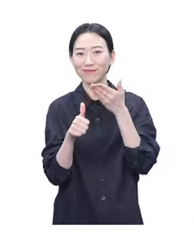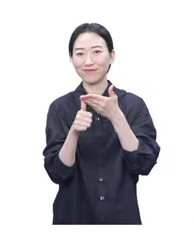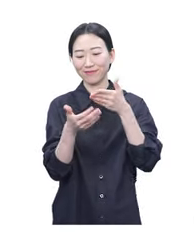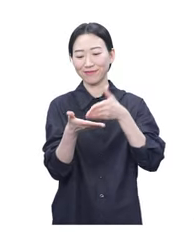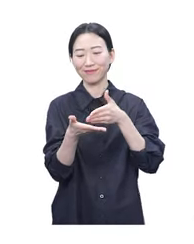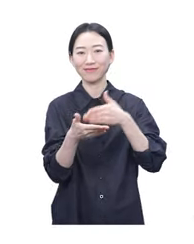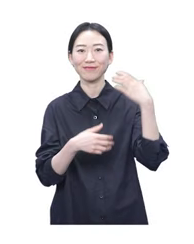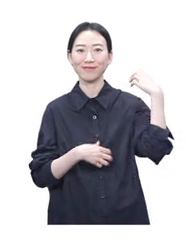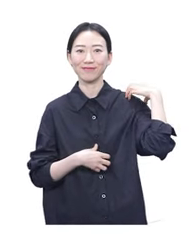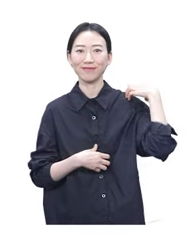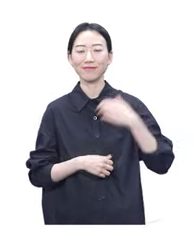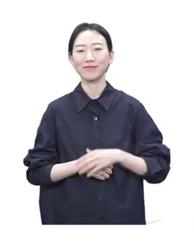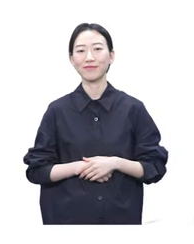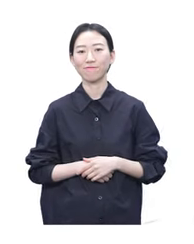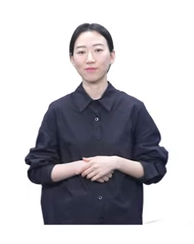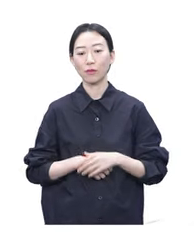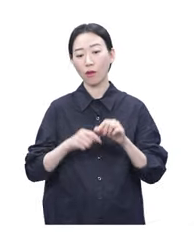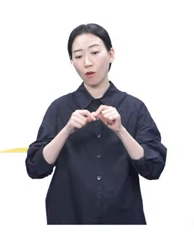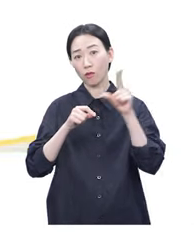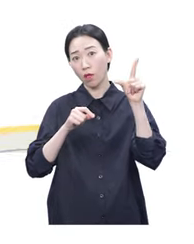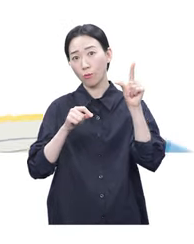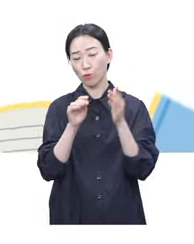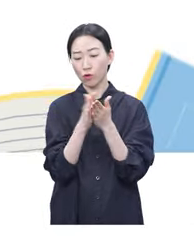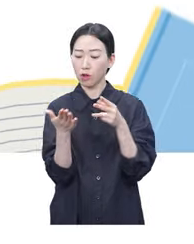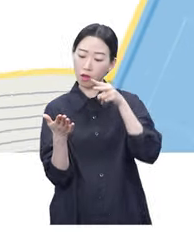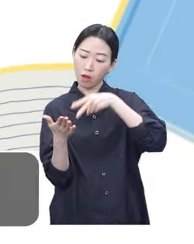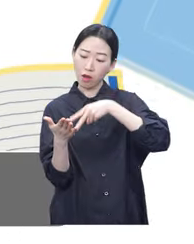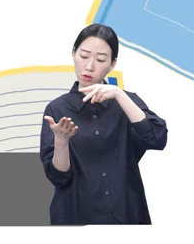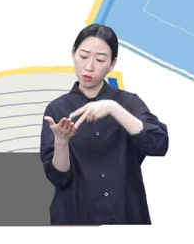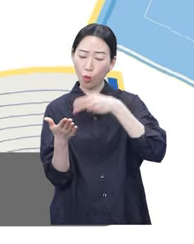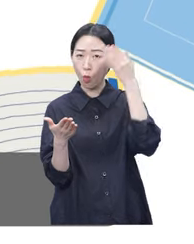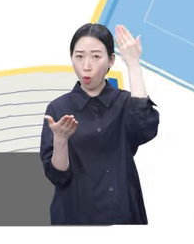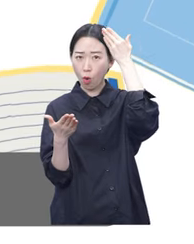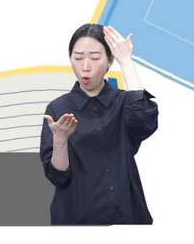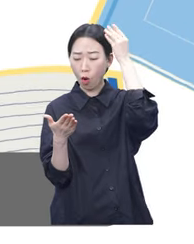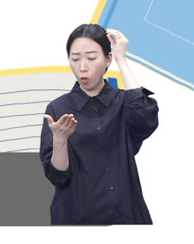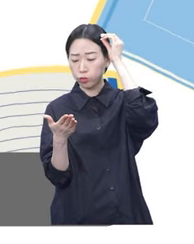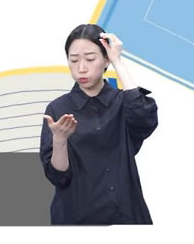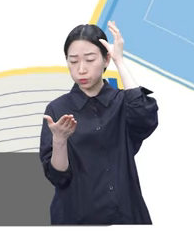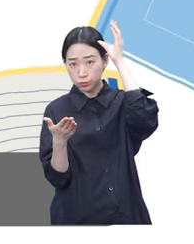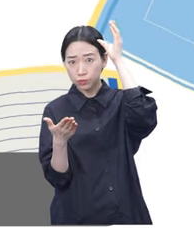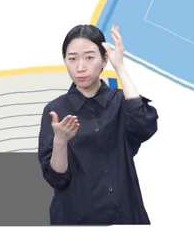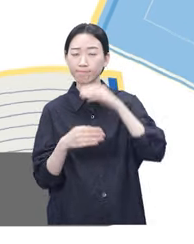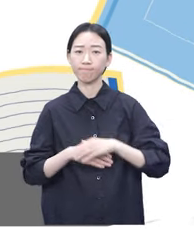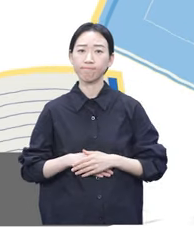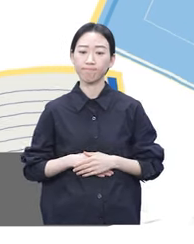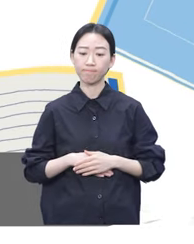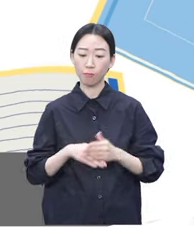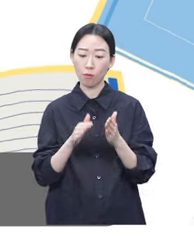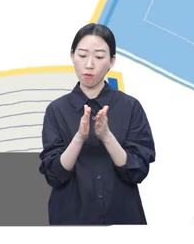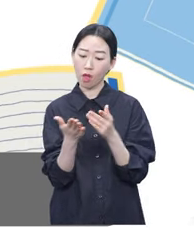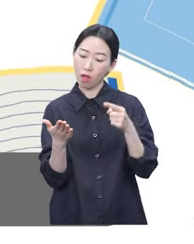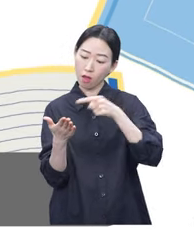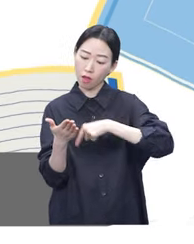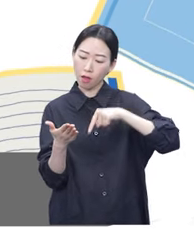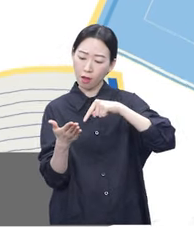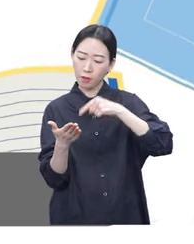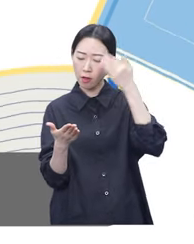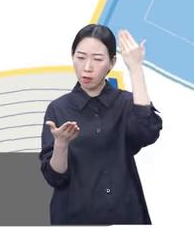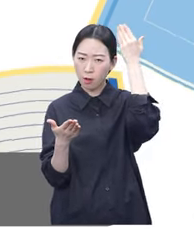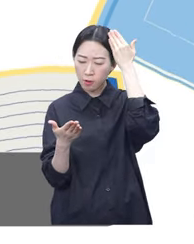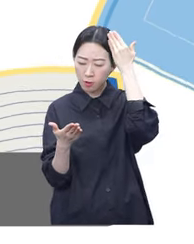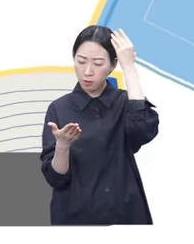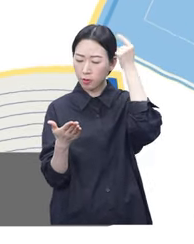안녕하세요. 3분 한양의 이현주입니다. 흔히 독서가 마음의 양식을 쌓는 일이라고 하죠. 이 책에는